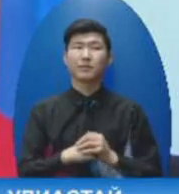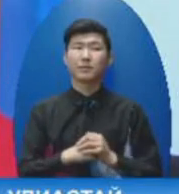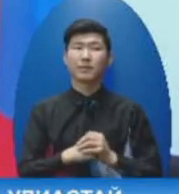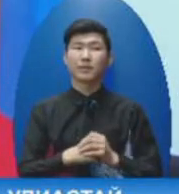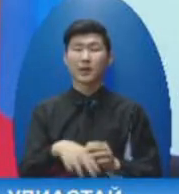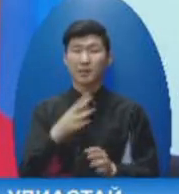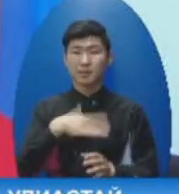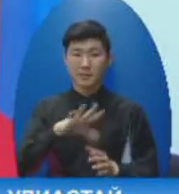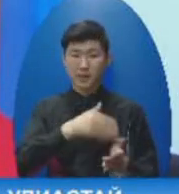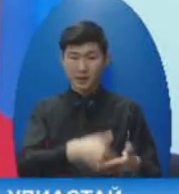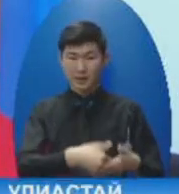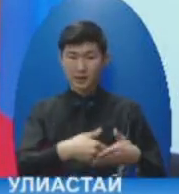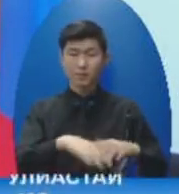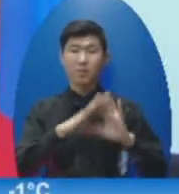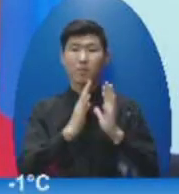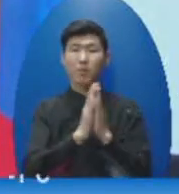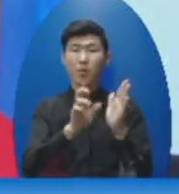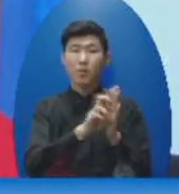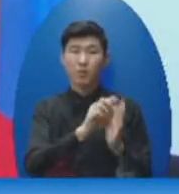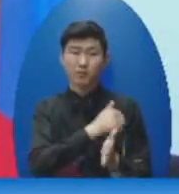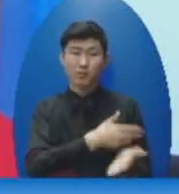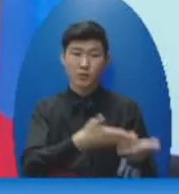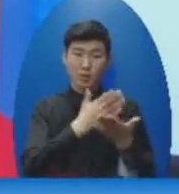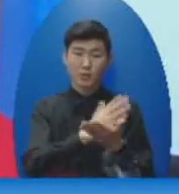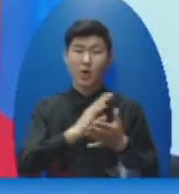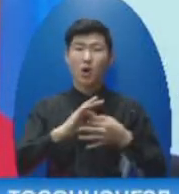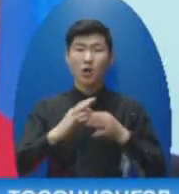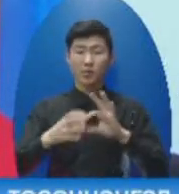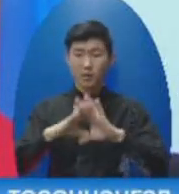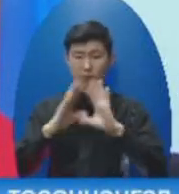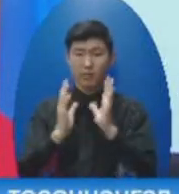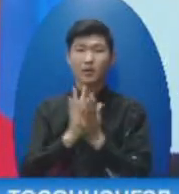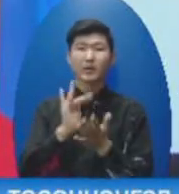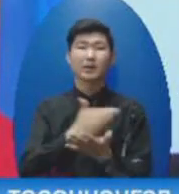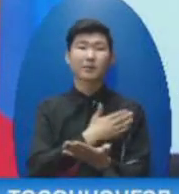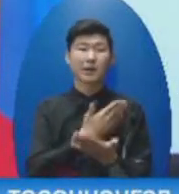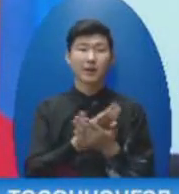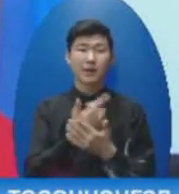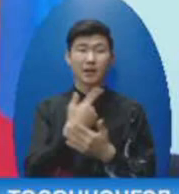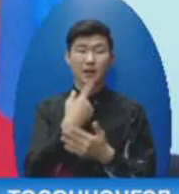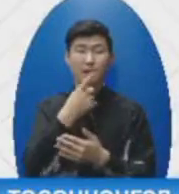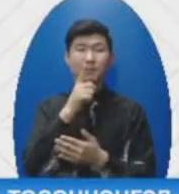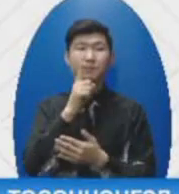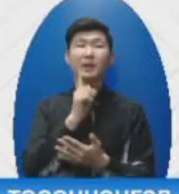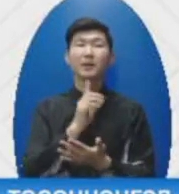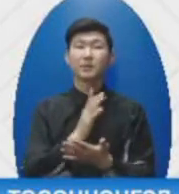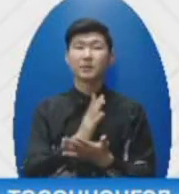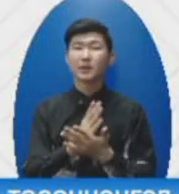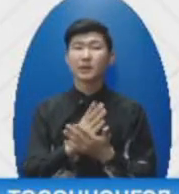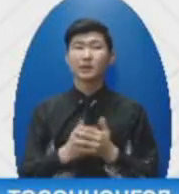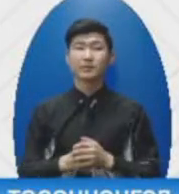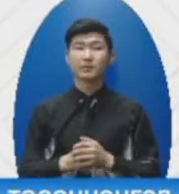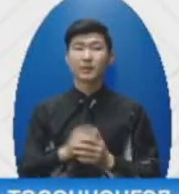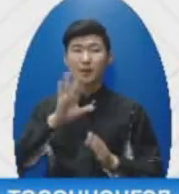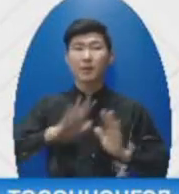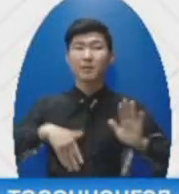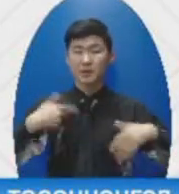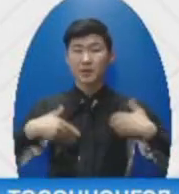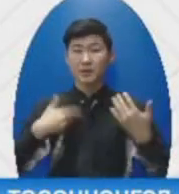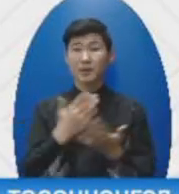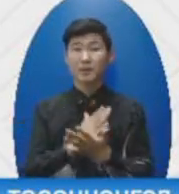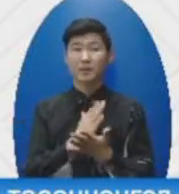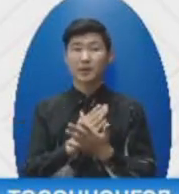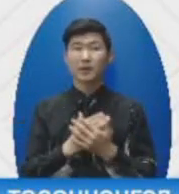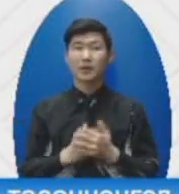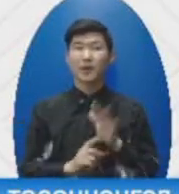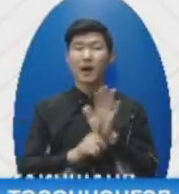биднийг дэмжиж бүх болцоогоор хангадаг холбооныхондоо бас маш их баярлалаа гэж хэлмээр байна. Тэгээд баяртай байна. Тэгээд